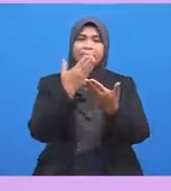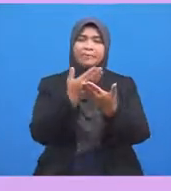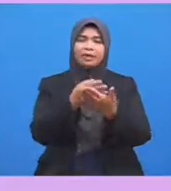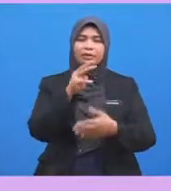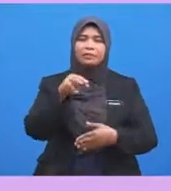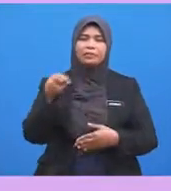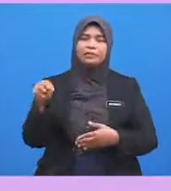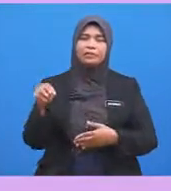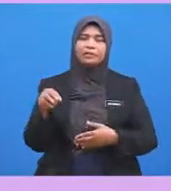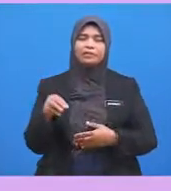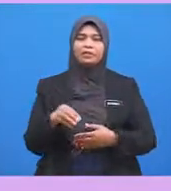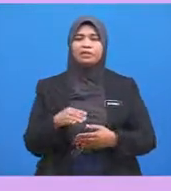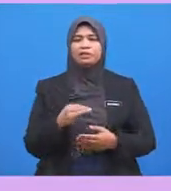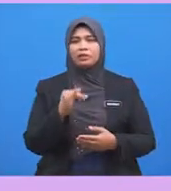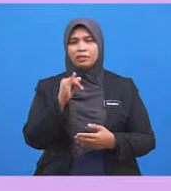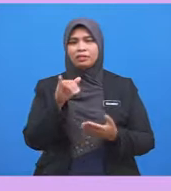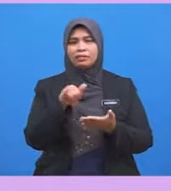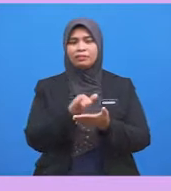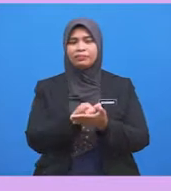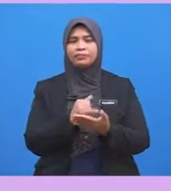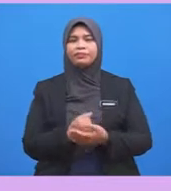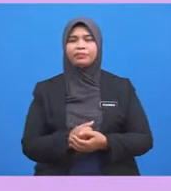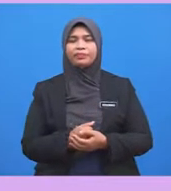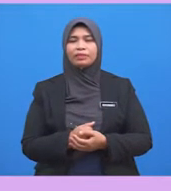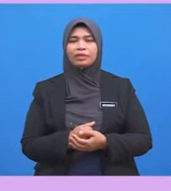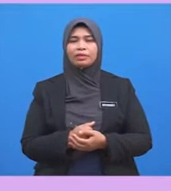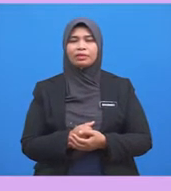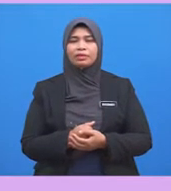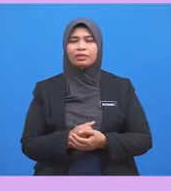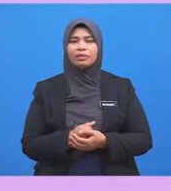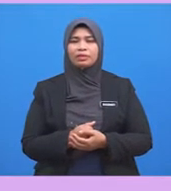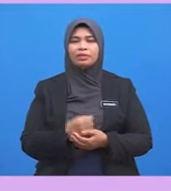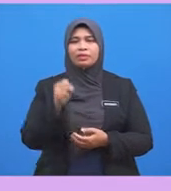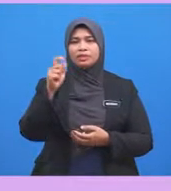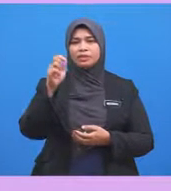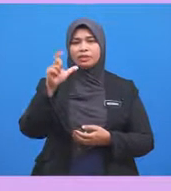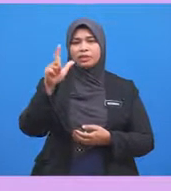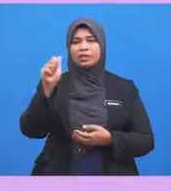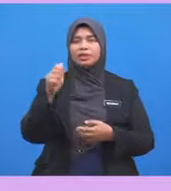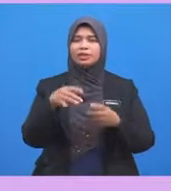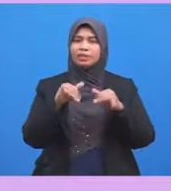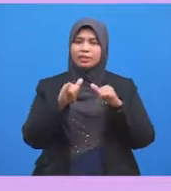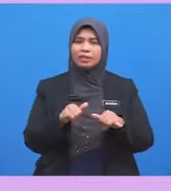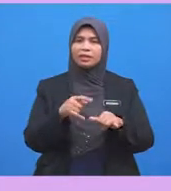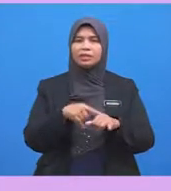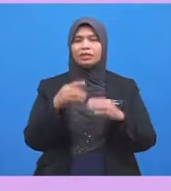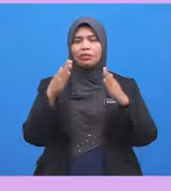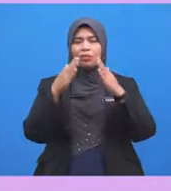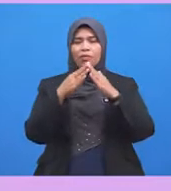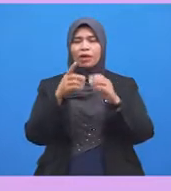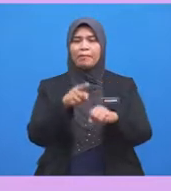murid-murid. Situasinya begini. Stella tinggal di rumah panjang